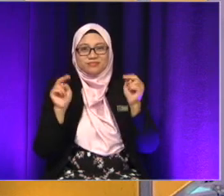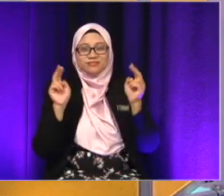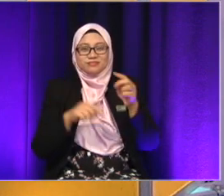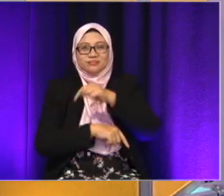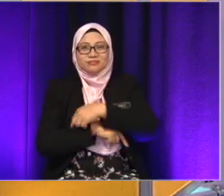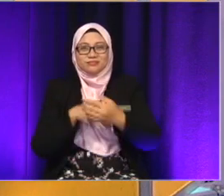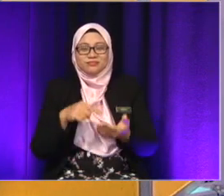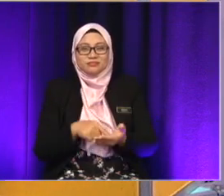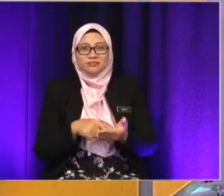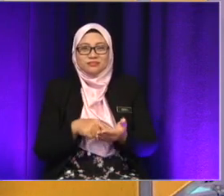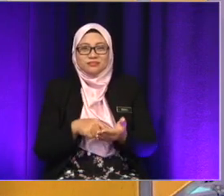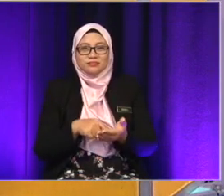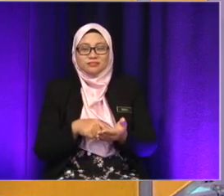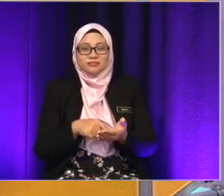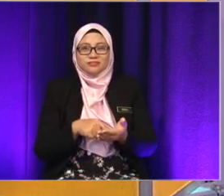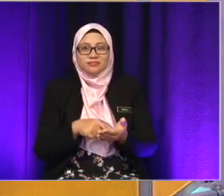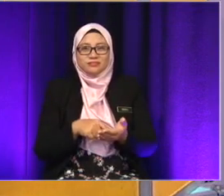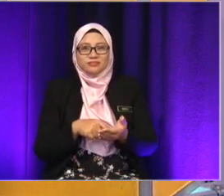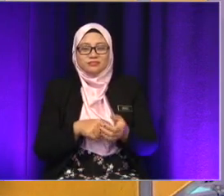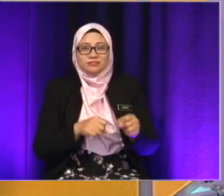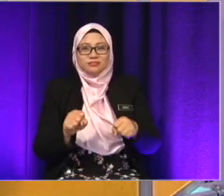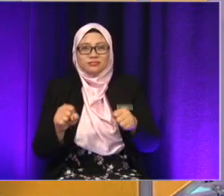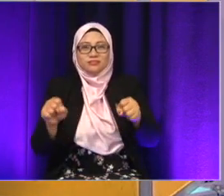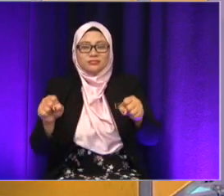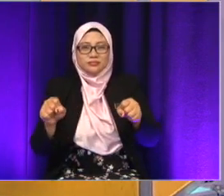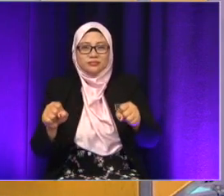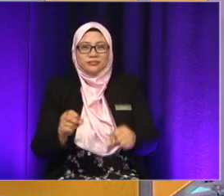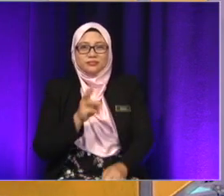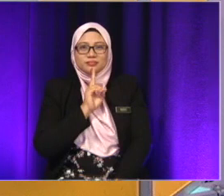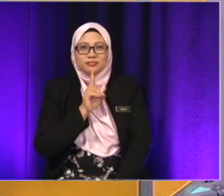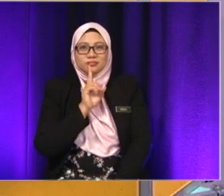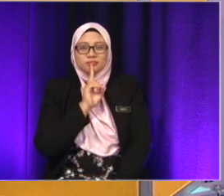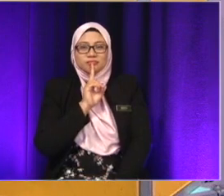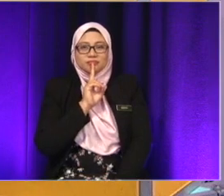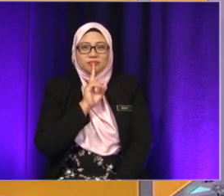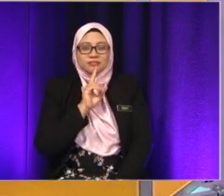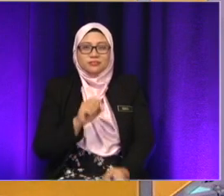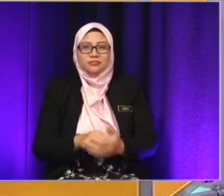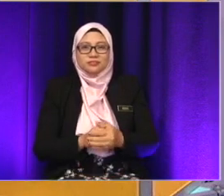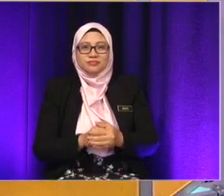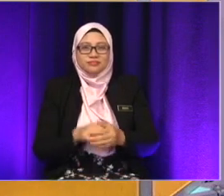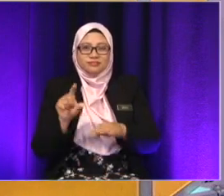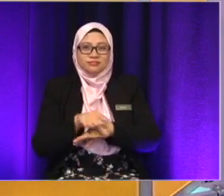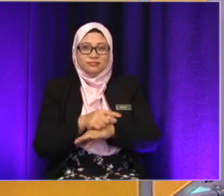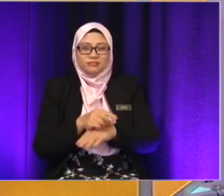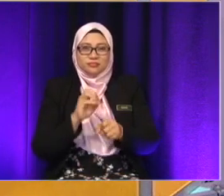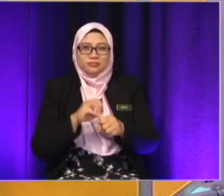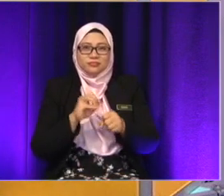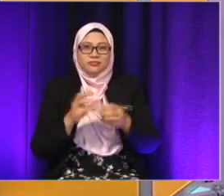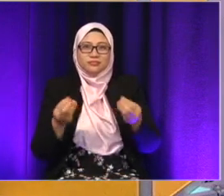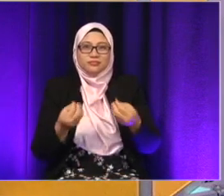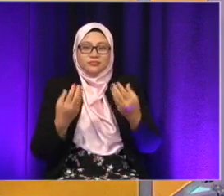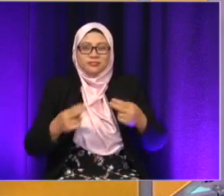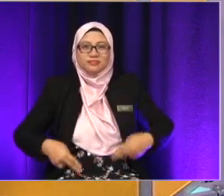topik sistem hidrolik pada sistem hidrolik. Kerana sistem hidrolik ni kita guna pada setiap kehidupan seharian kita.